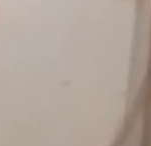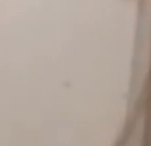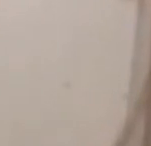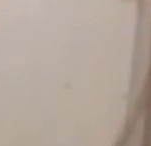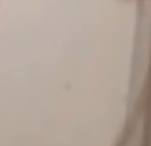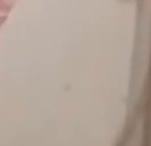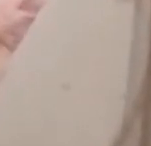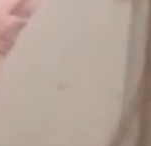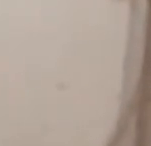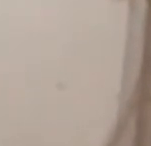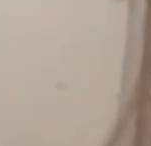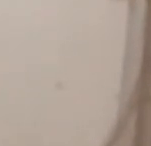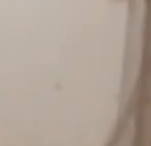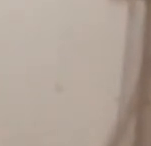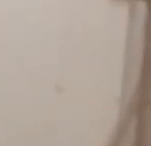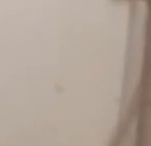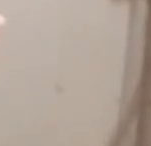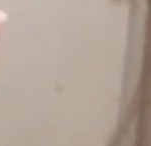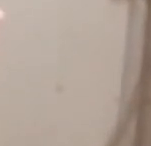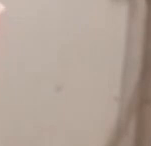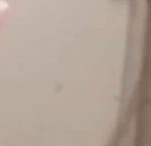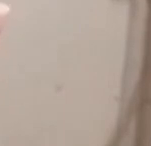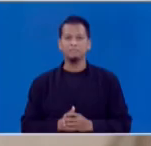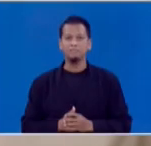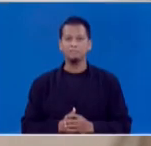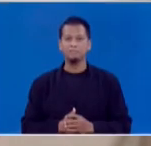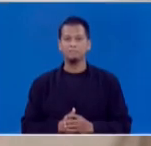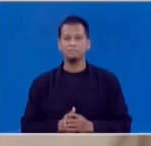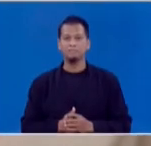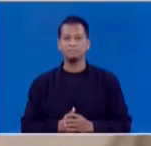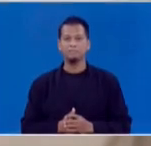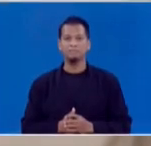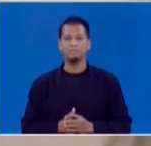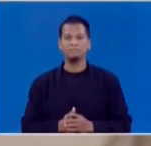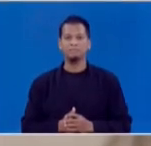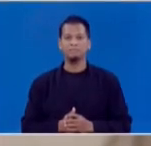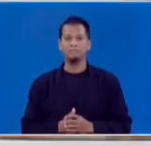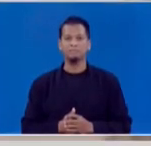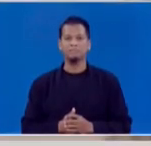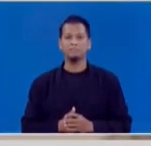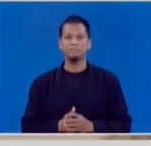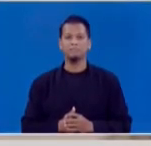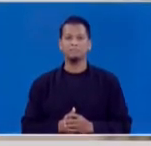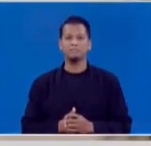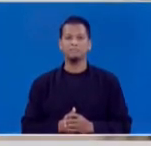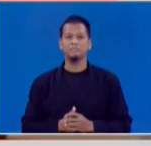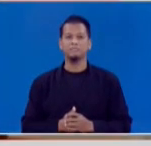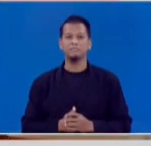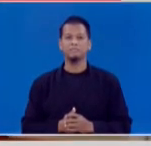untuk kirim segala macam. Itu udah berapa lama, Mbak? Maksudnya cincin menyempit di jari? Cincinnya udah